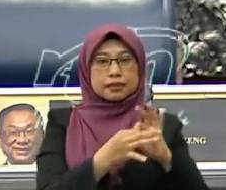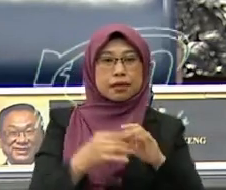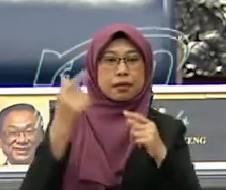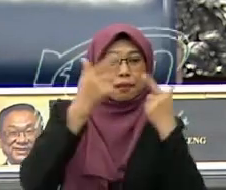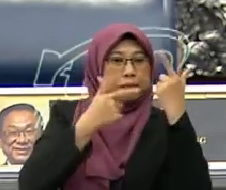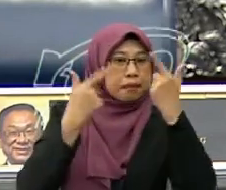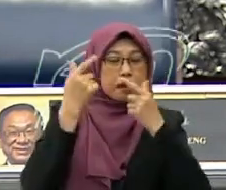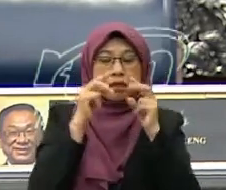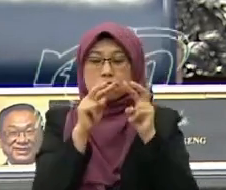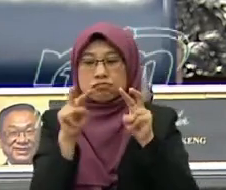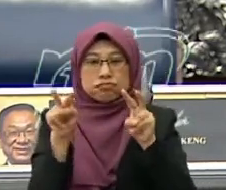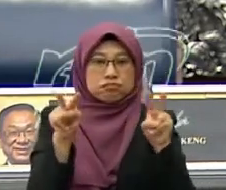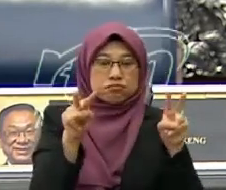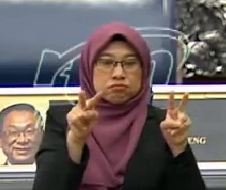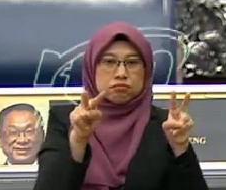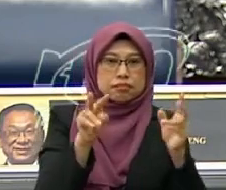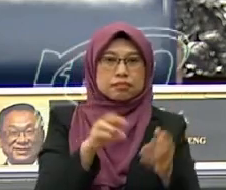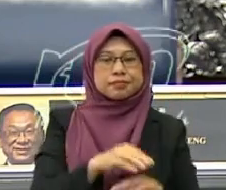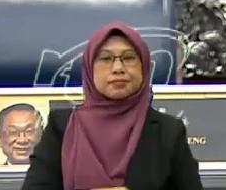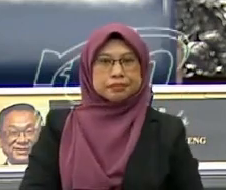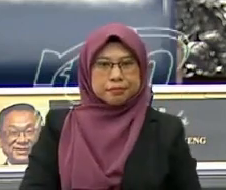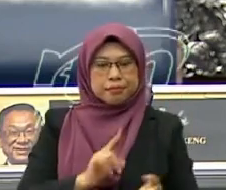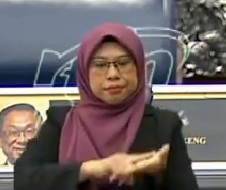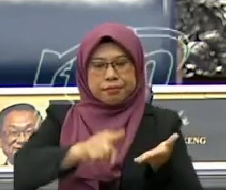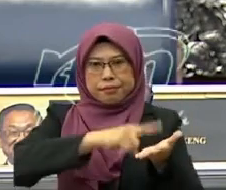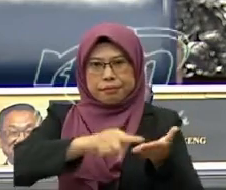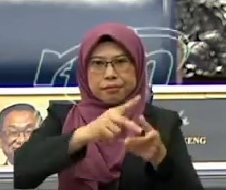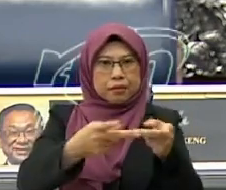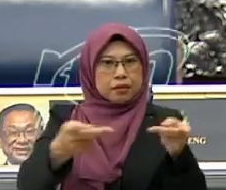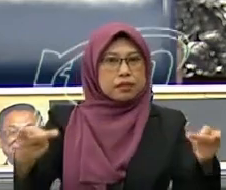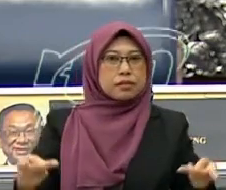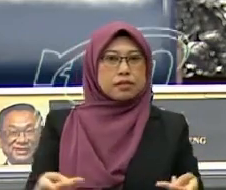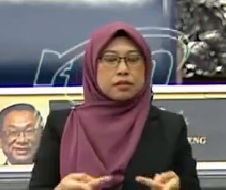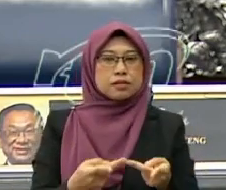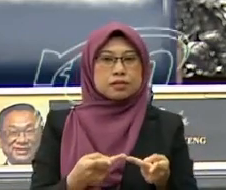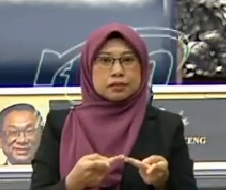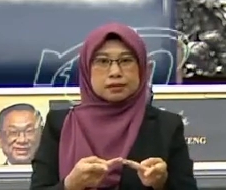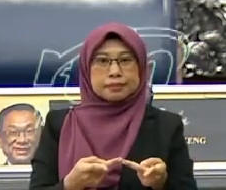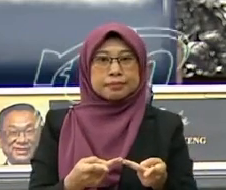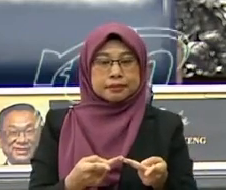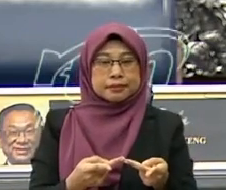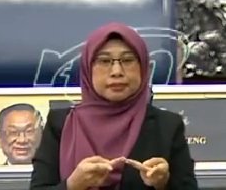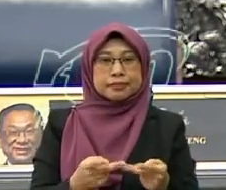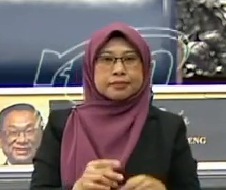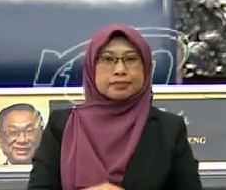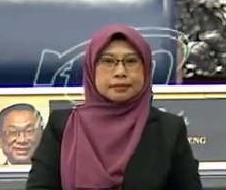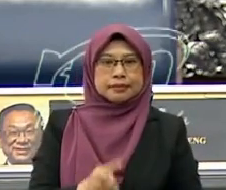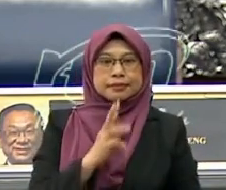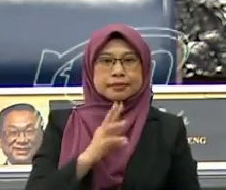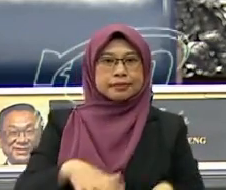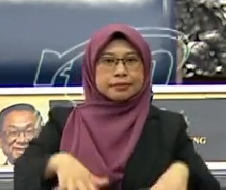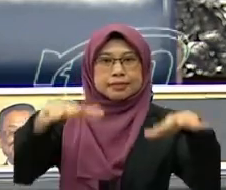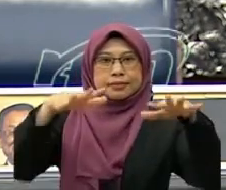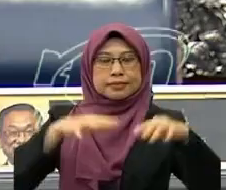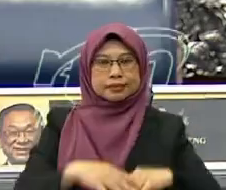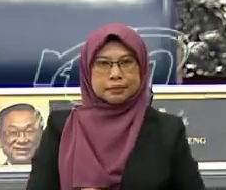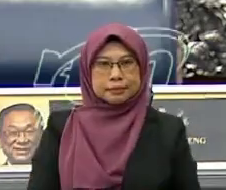Padang untuk melihat ataupun Spot cek di kawasan-kawasan yang telah dialami banjir